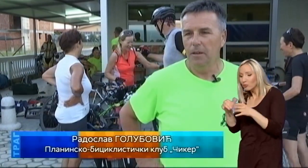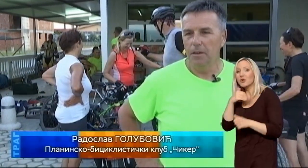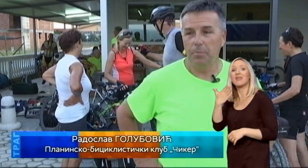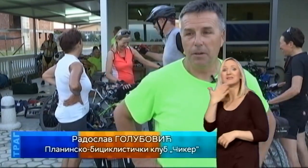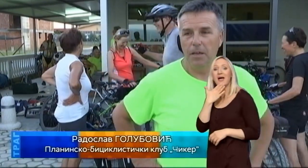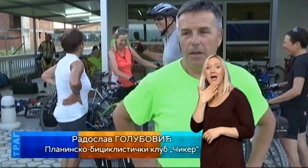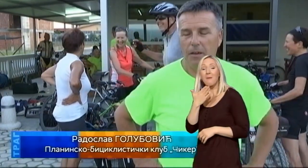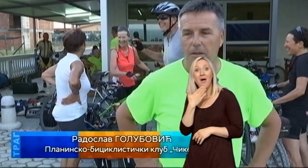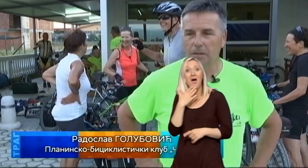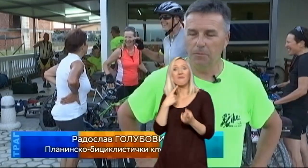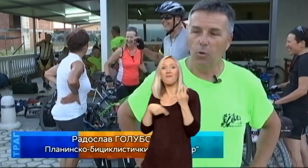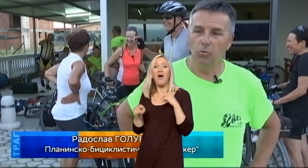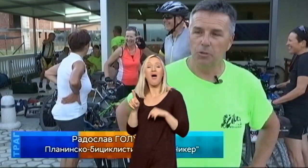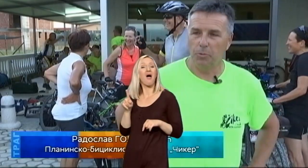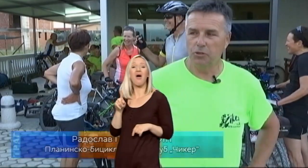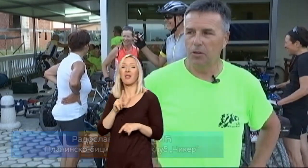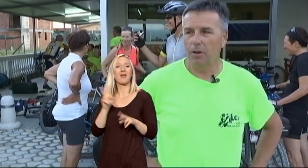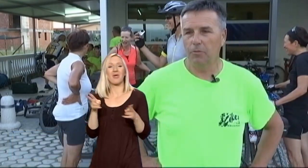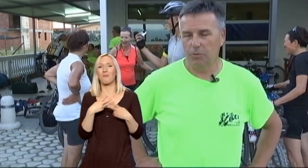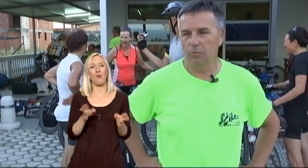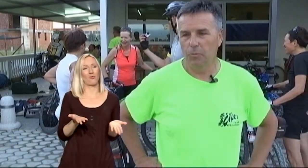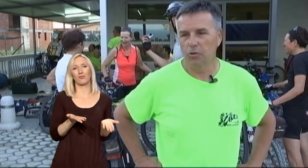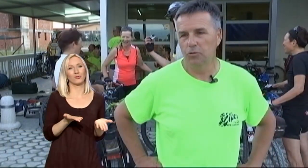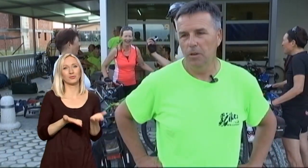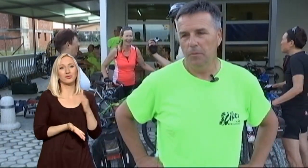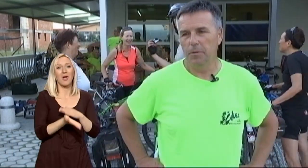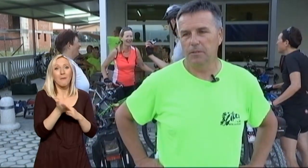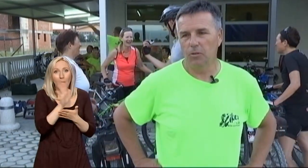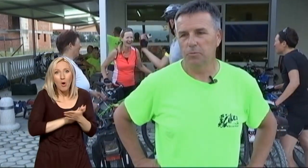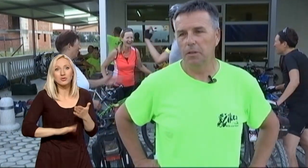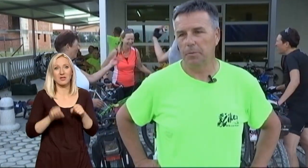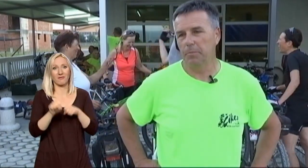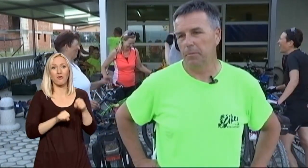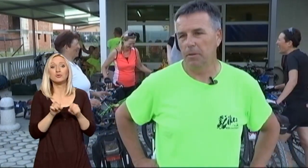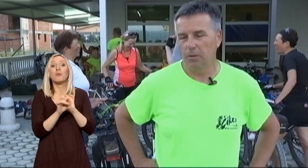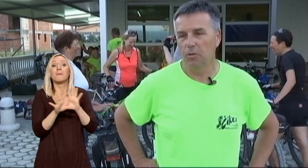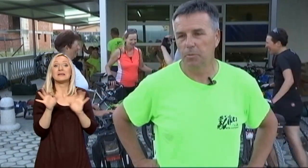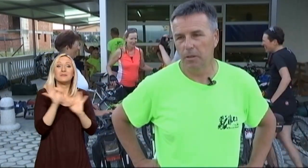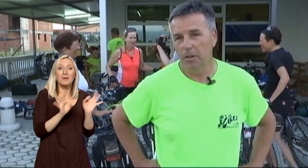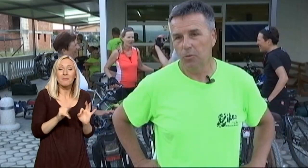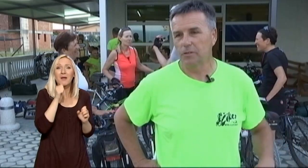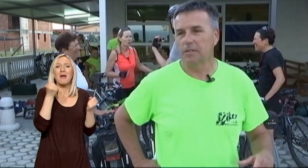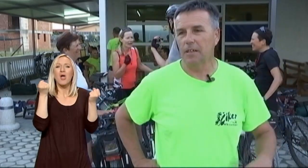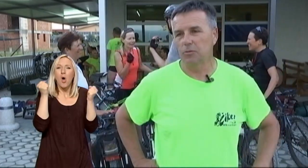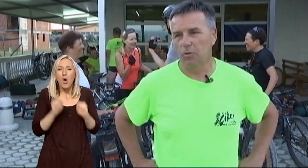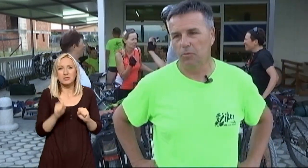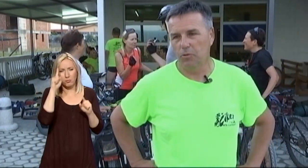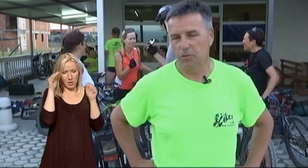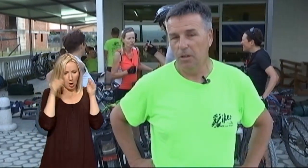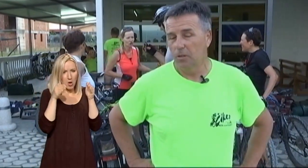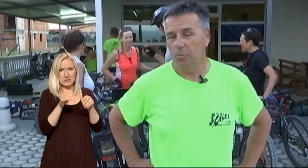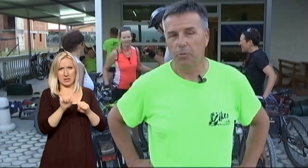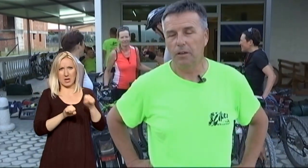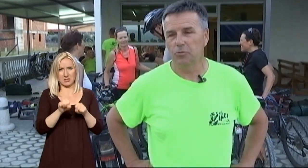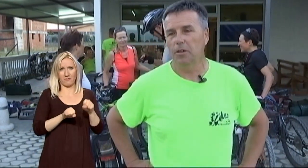zabava, ipak nije moguće poći na ovakvu jednu vožnju bez ozbiljnih priprema i ozbiljne koncentracije u toku